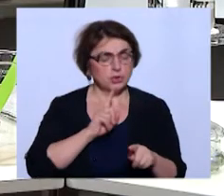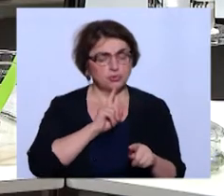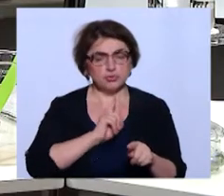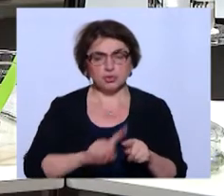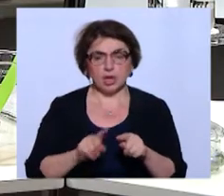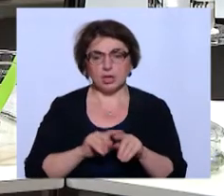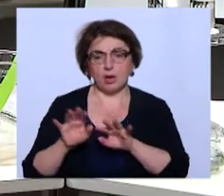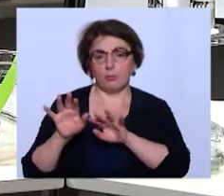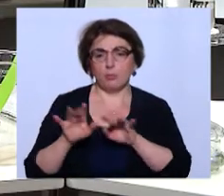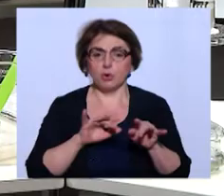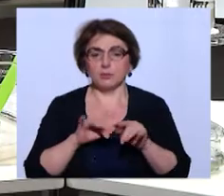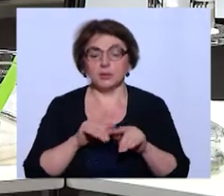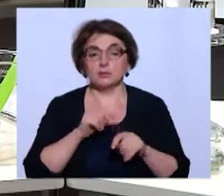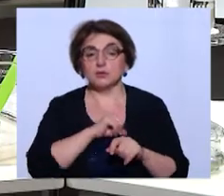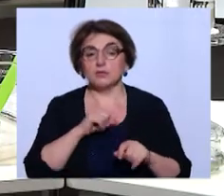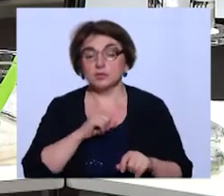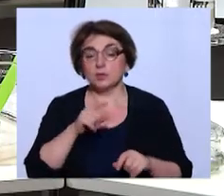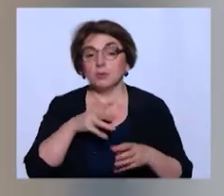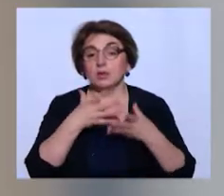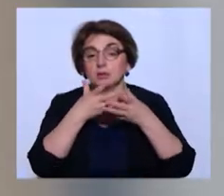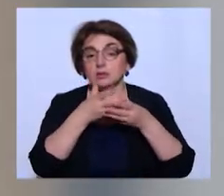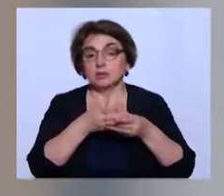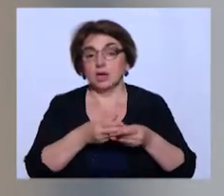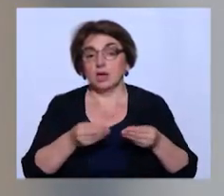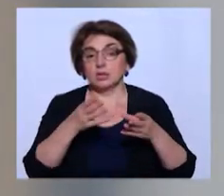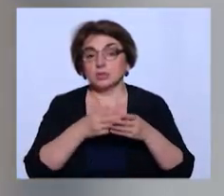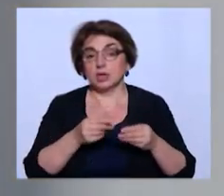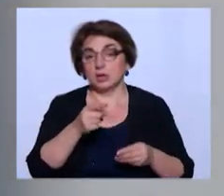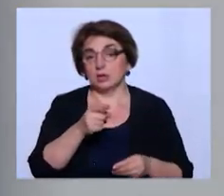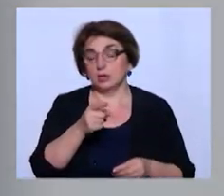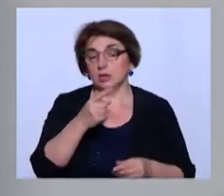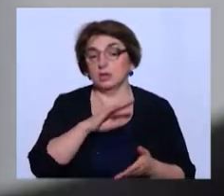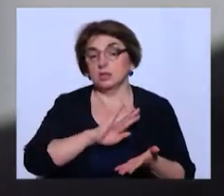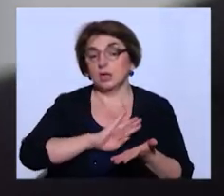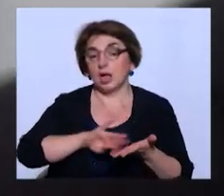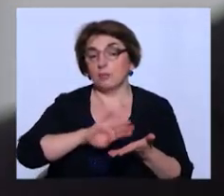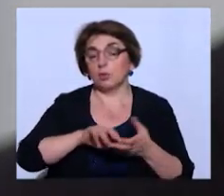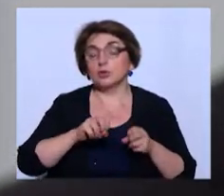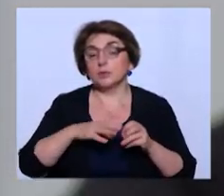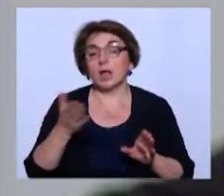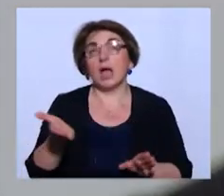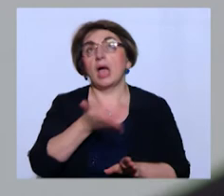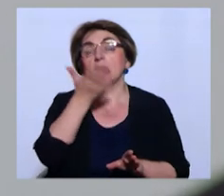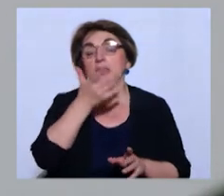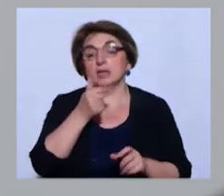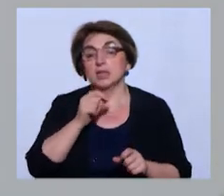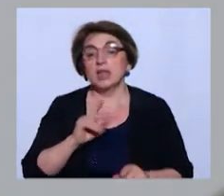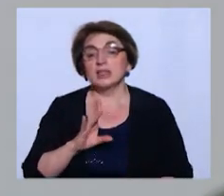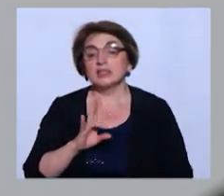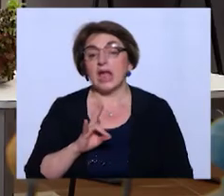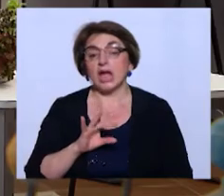და მარმარილოს ნაკეთობის დაშლა, აი ხედავთ თქვენ, რომ გამოიყო აირადი ნივთიერება, ნახშირორჟანგი.